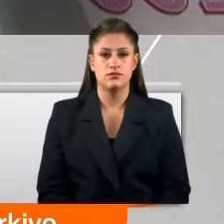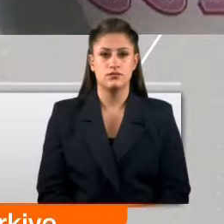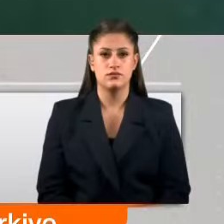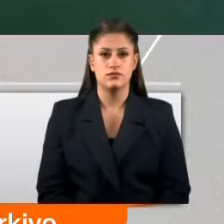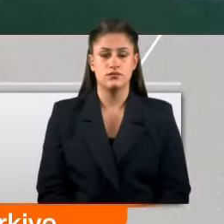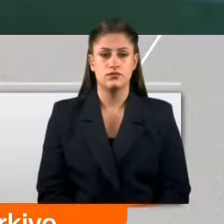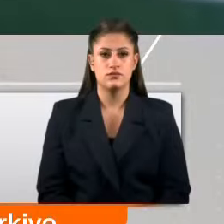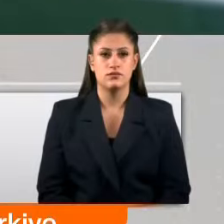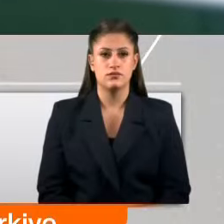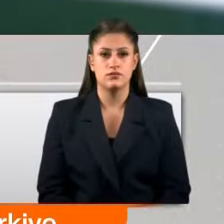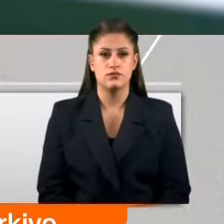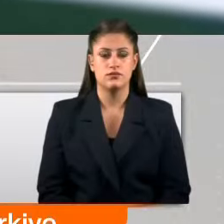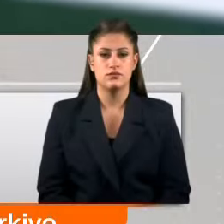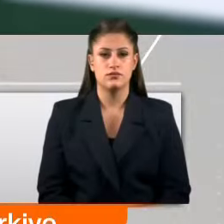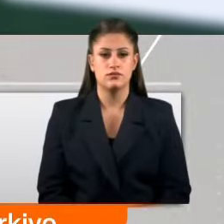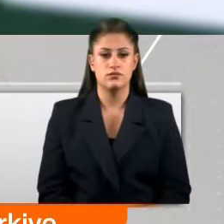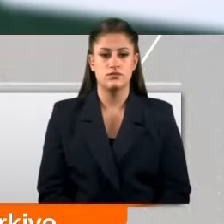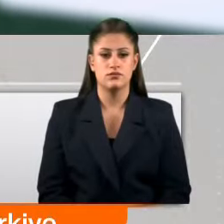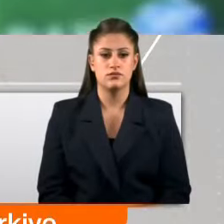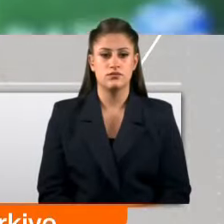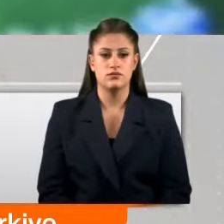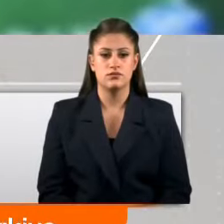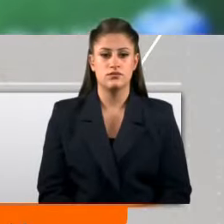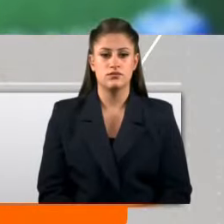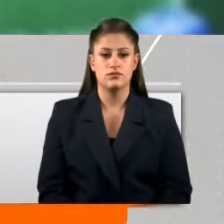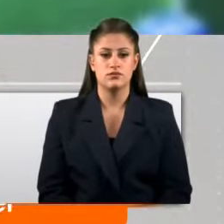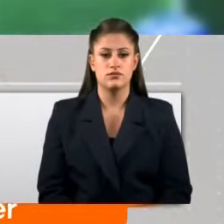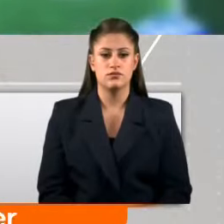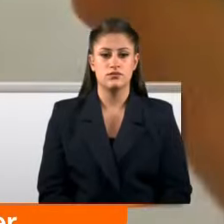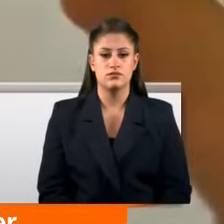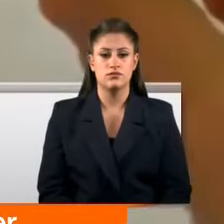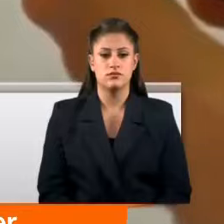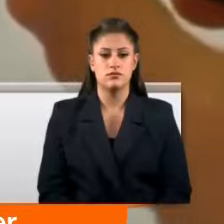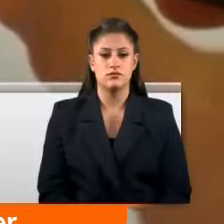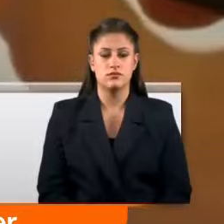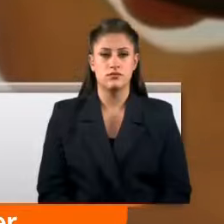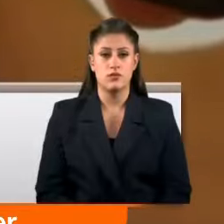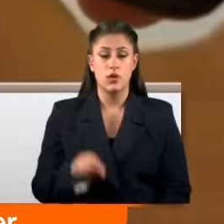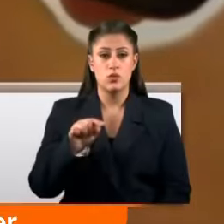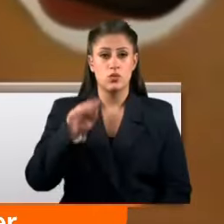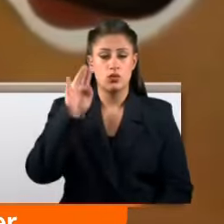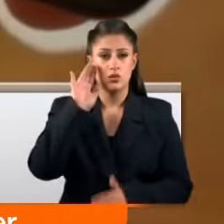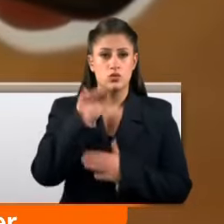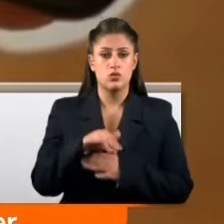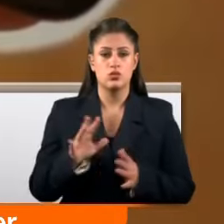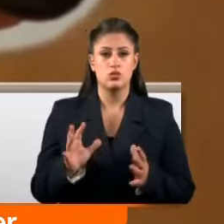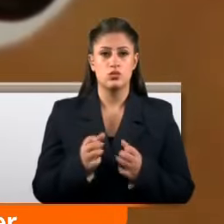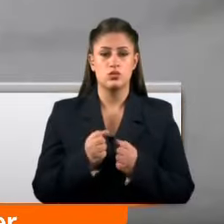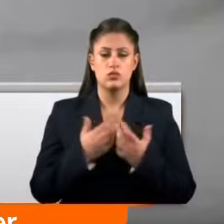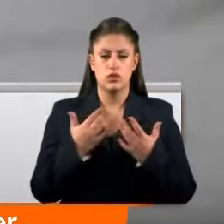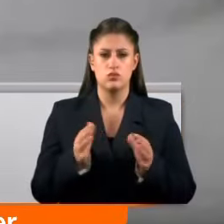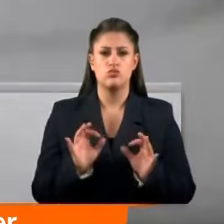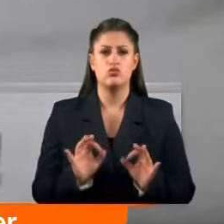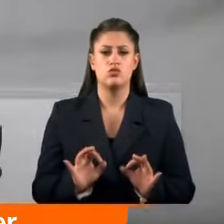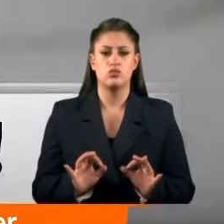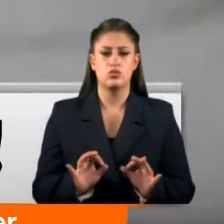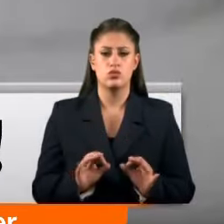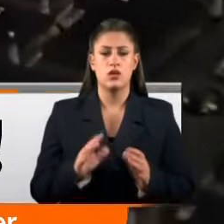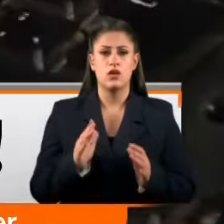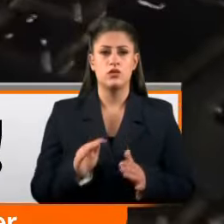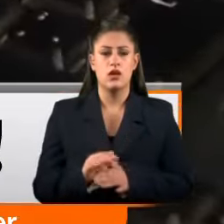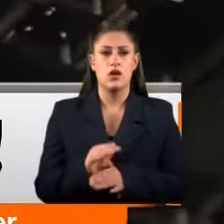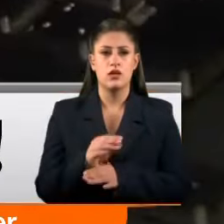kumardan gelen 2 milyon arasında çok büyük fark var. Aslında 17 bin daha bereketli. Bu bataklıktan kurtulmak elbette mümkün. Artık